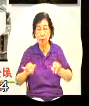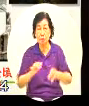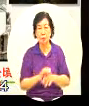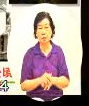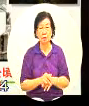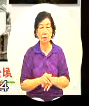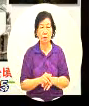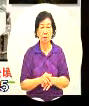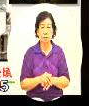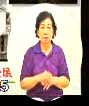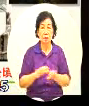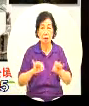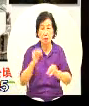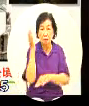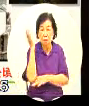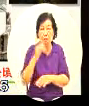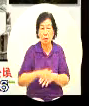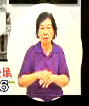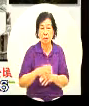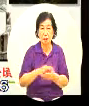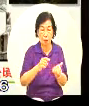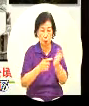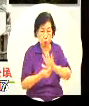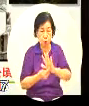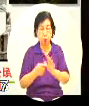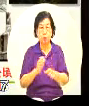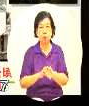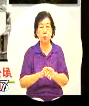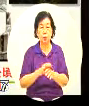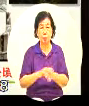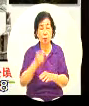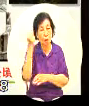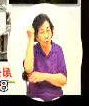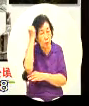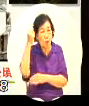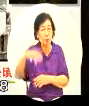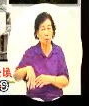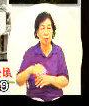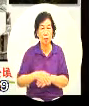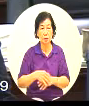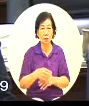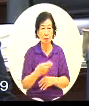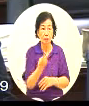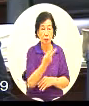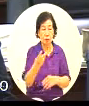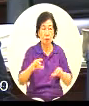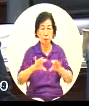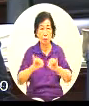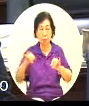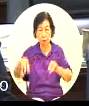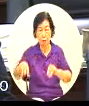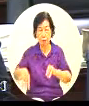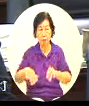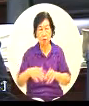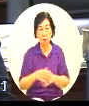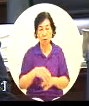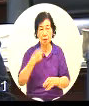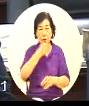阁低碳示范住宅、商业服务设施，再咱阁有两块地吼，咱台糖的两块地，咱